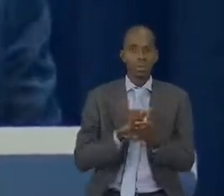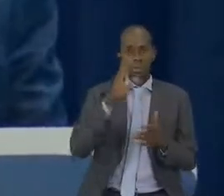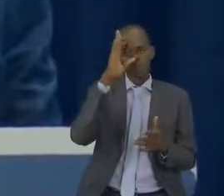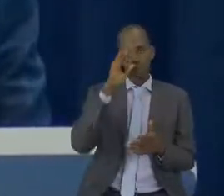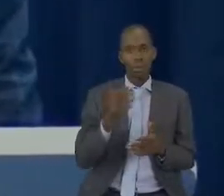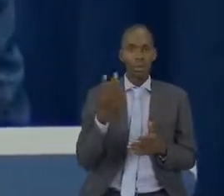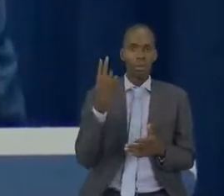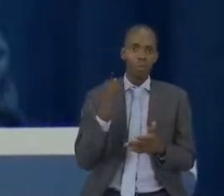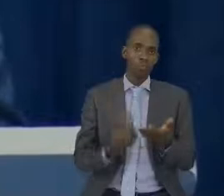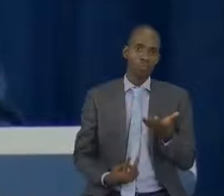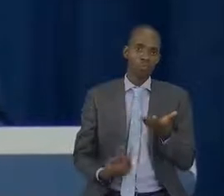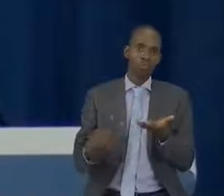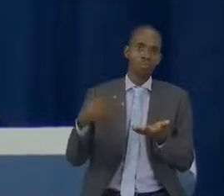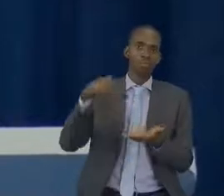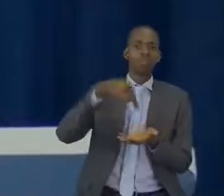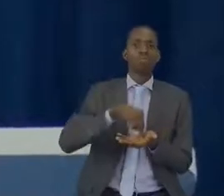guéri.